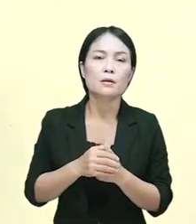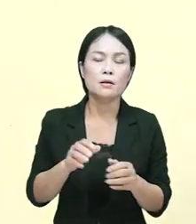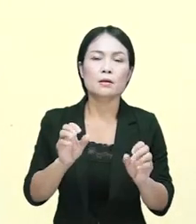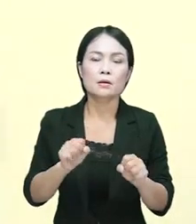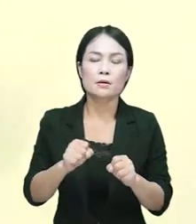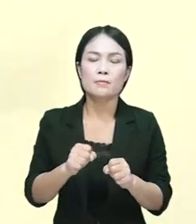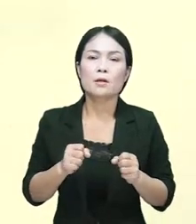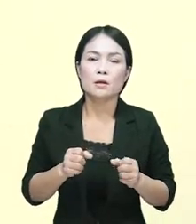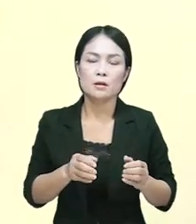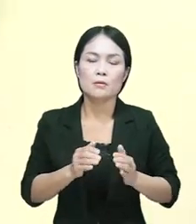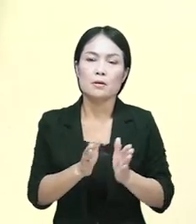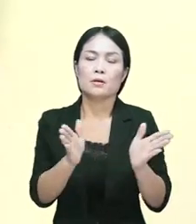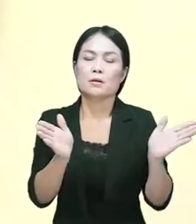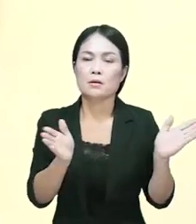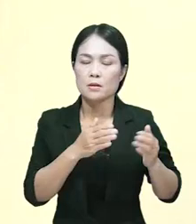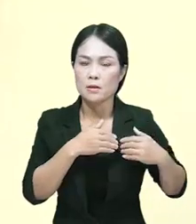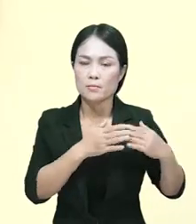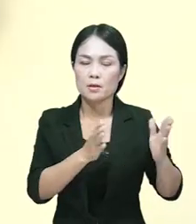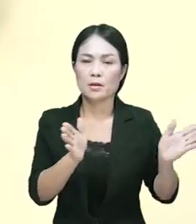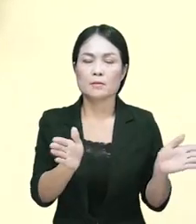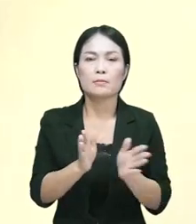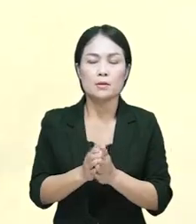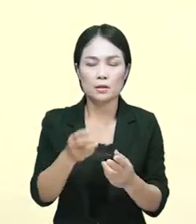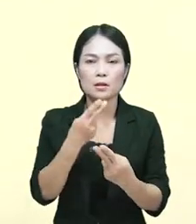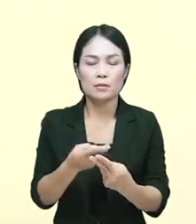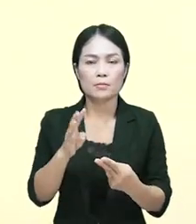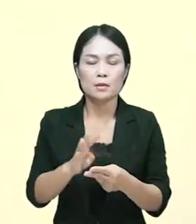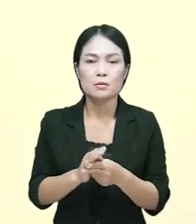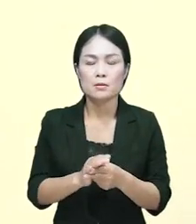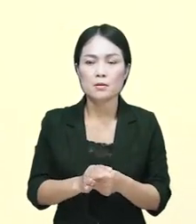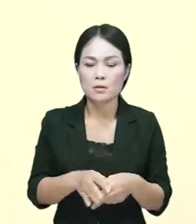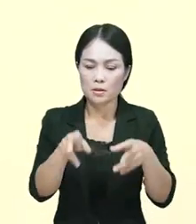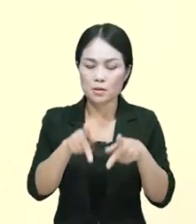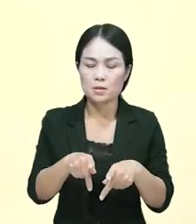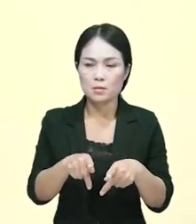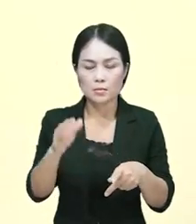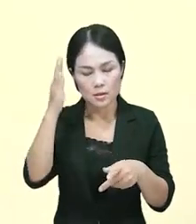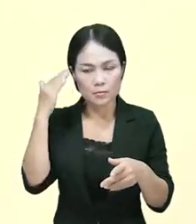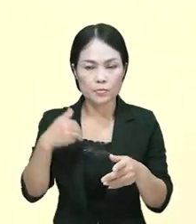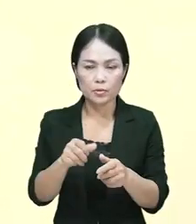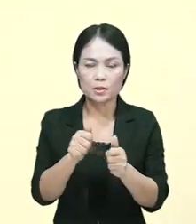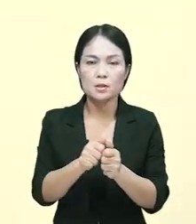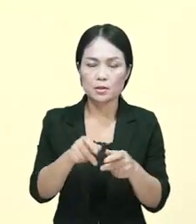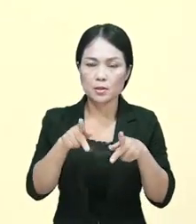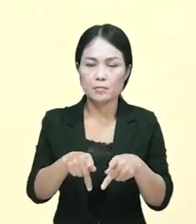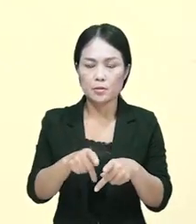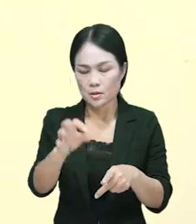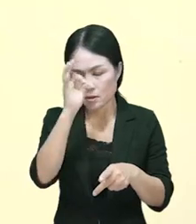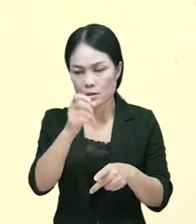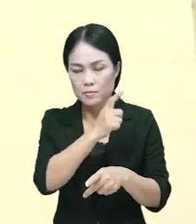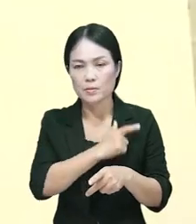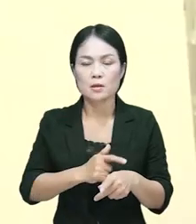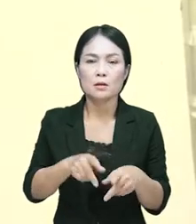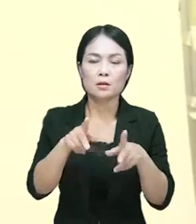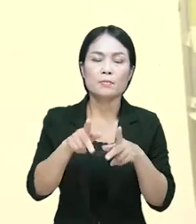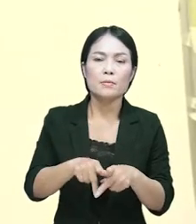កូនបើកចិត្តតលីក្នុងការឆ្លើយចម្លើយដូច4នេះអាចនិយាយថាប្រពន្ធនឹងអាចថាជាមនុស្សល្ងង់ចាអាចថាប្រពន្ធនឹងខ្ជិលឬក៏ប្រ